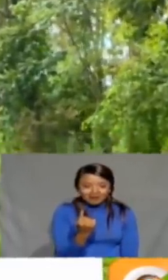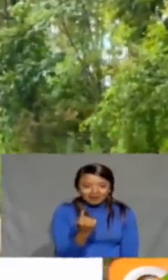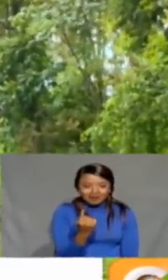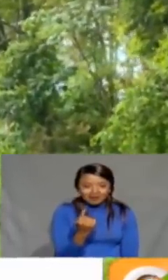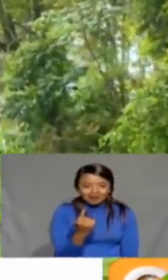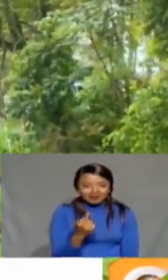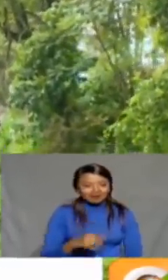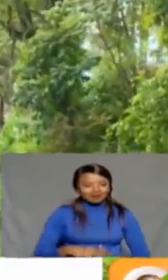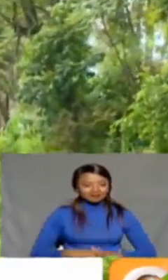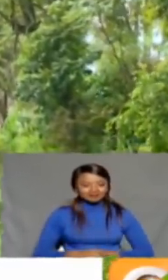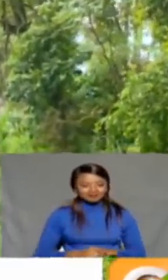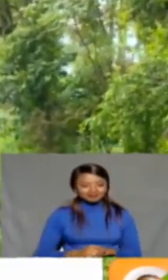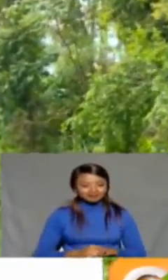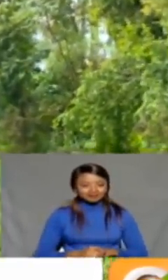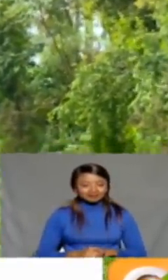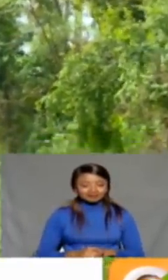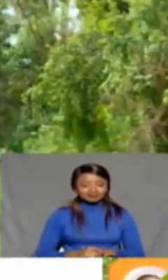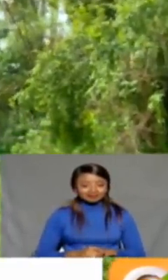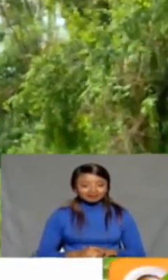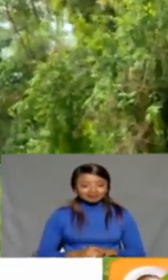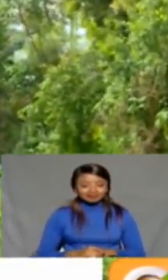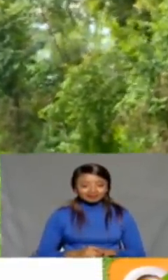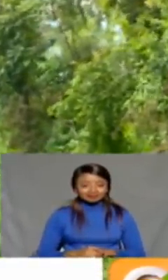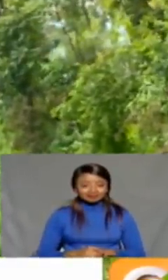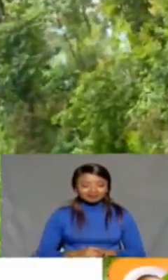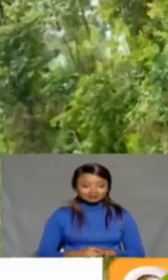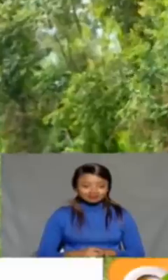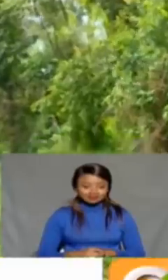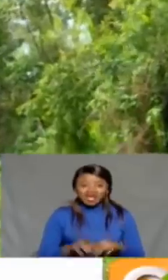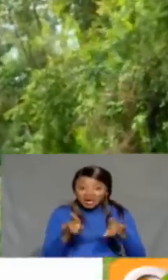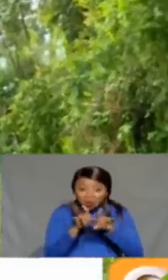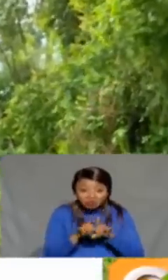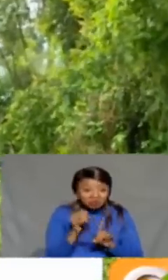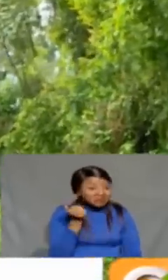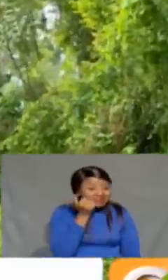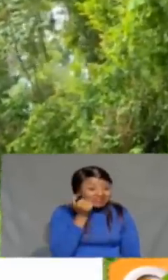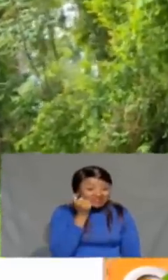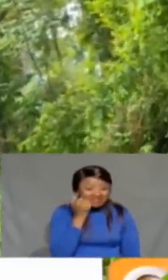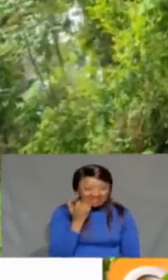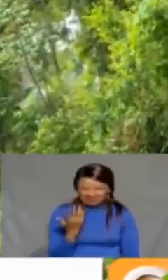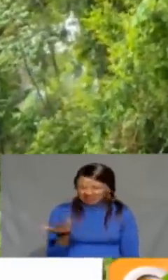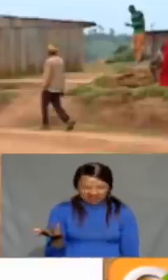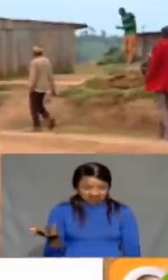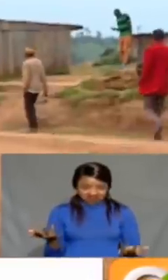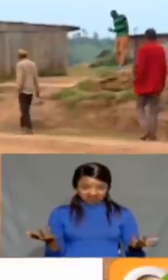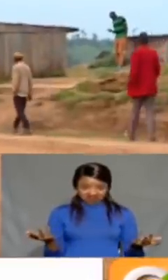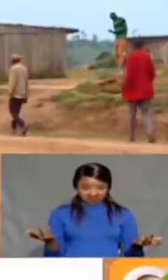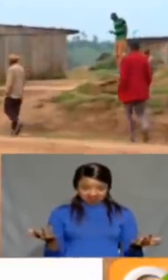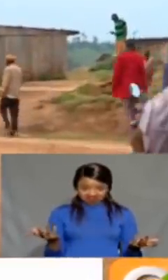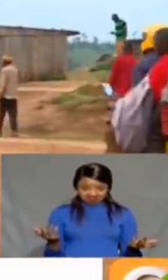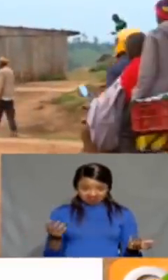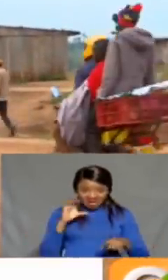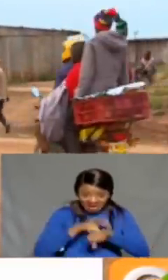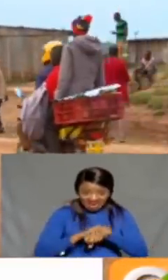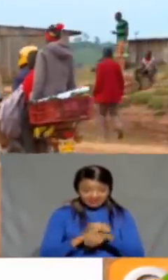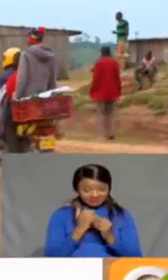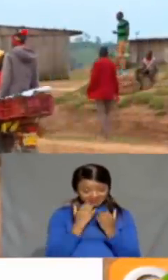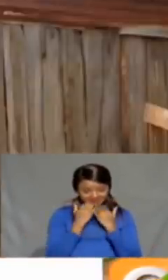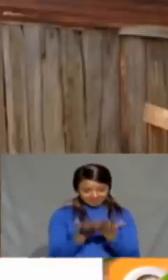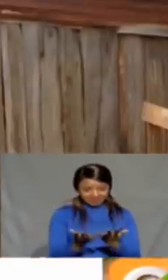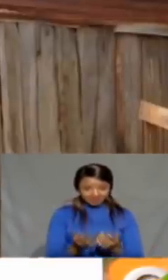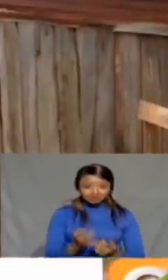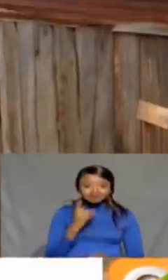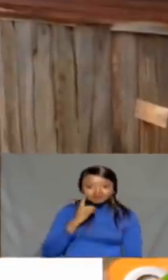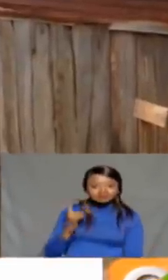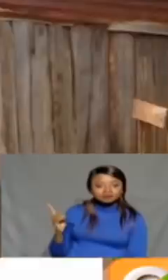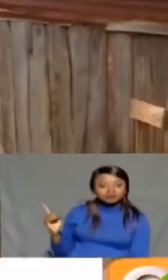imekuwa disantani kwa hivyo climate na hata magonjwa ilikuwa tuavati sisi. This